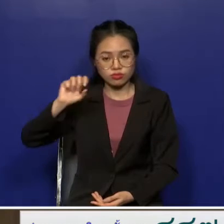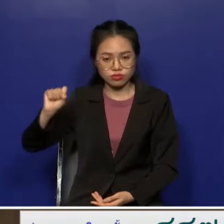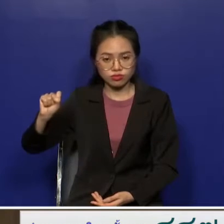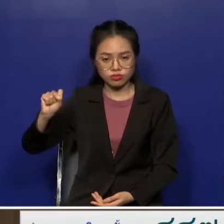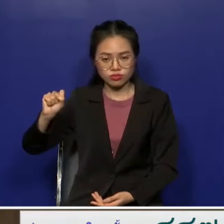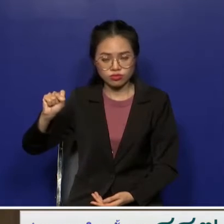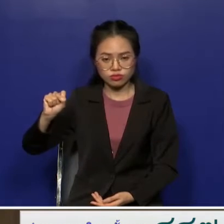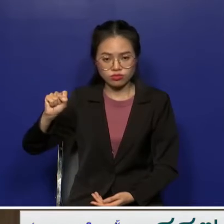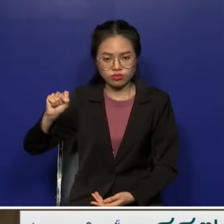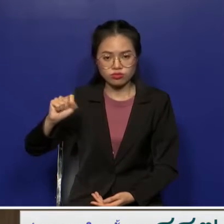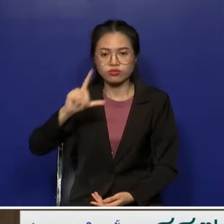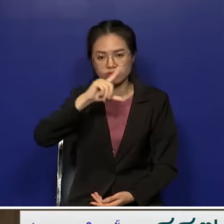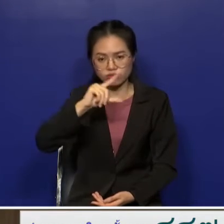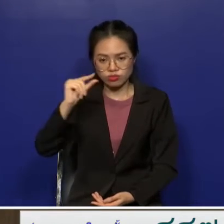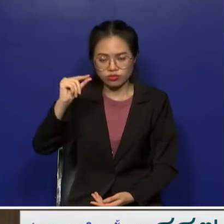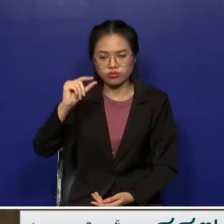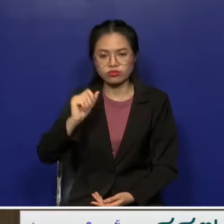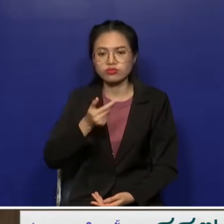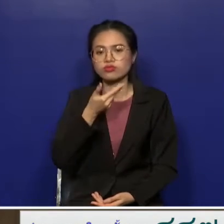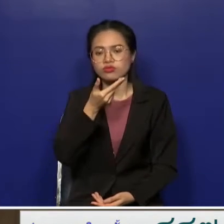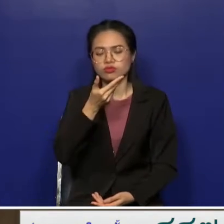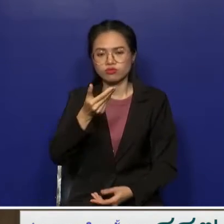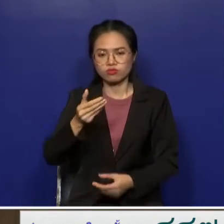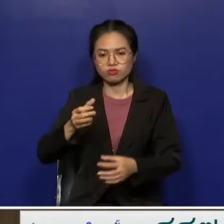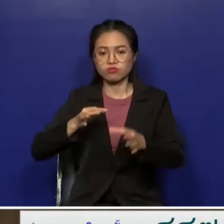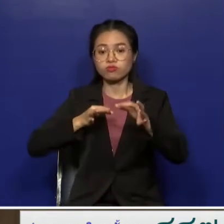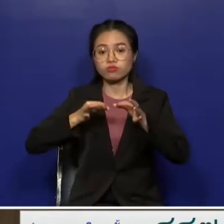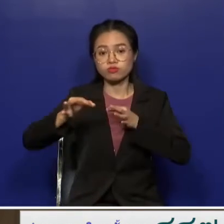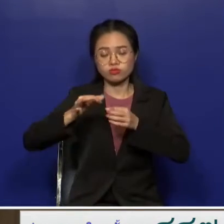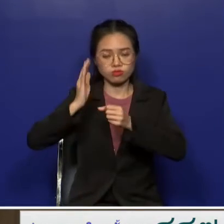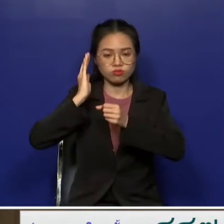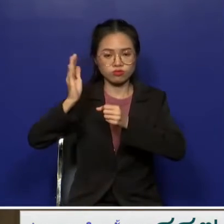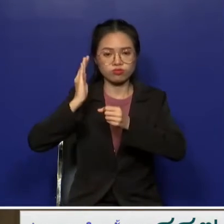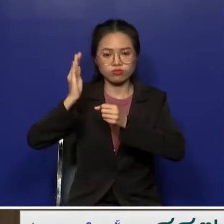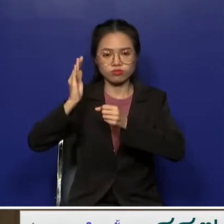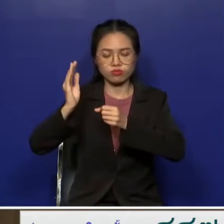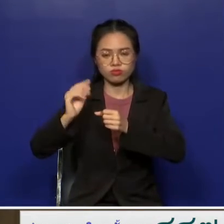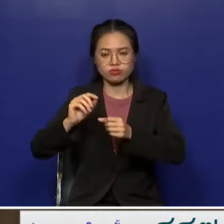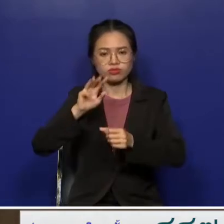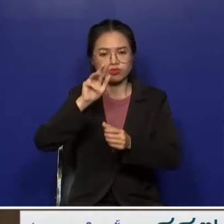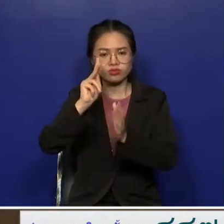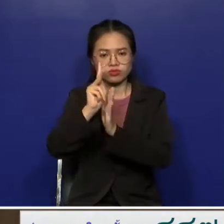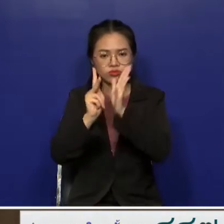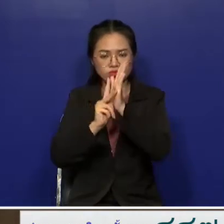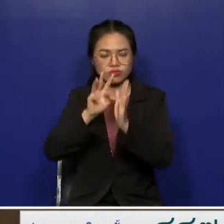บัญชีรายชื่อพรรคก้าวไกลครับขออภิปรายในมาตรา2ในร่างแก้ไขนะ